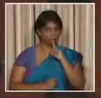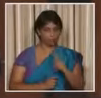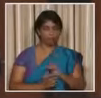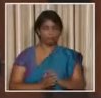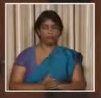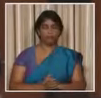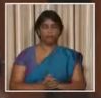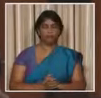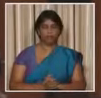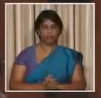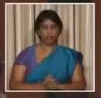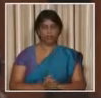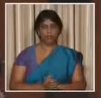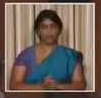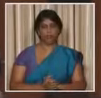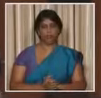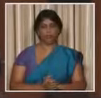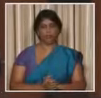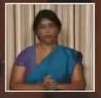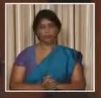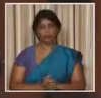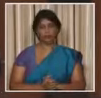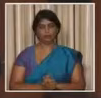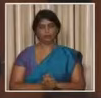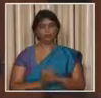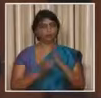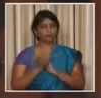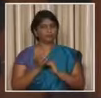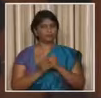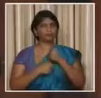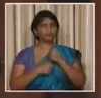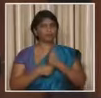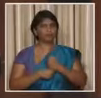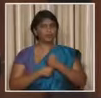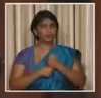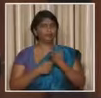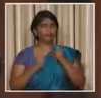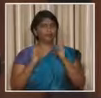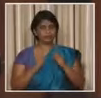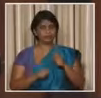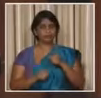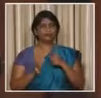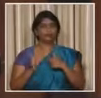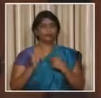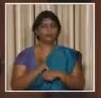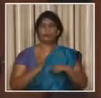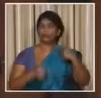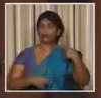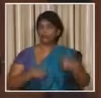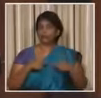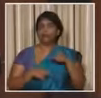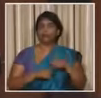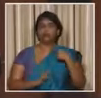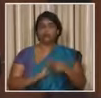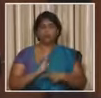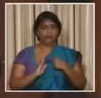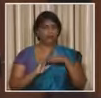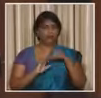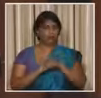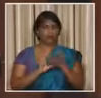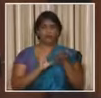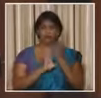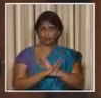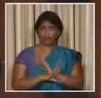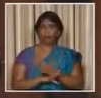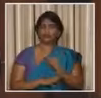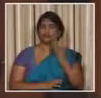அப்படி கதாகிரந்தின விசேஷம் ஒட்டு அல்லீம் சகா சூது பது பிளிவந்த மே பணத்தை மே விவாதேதி மே லங்காவத்துல பகுகிய காலே